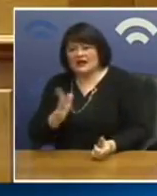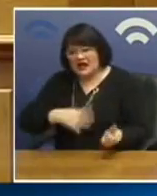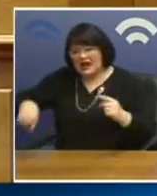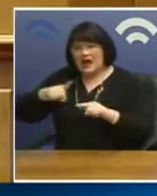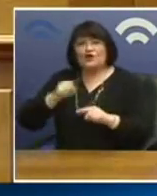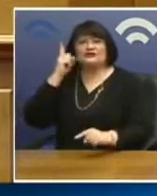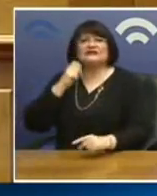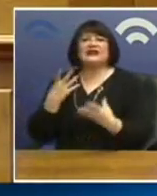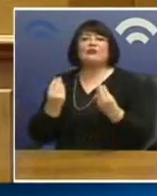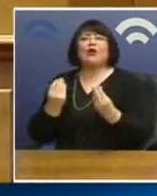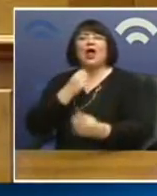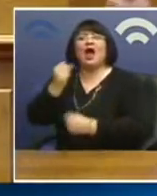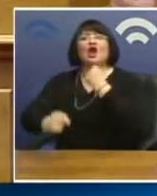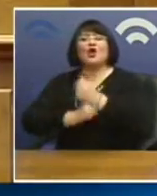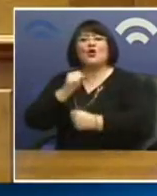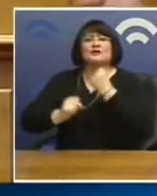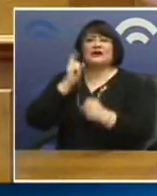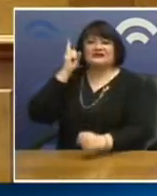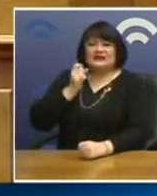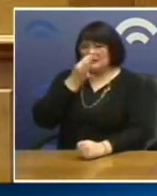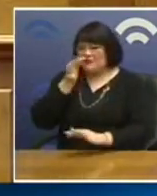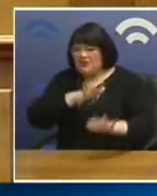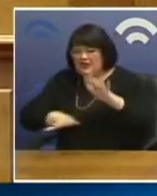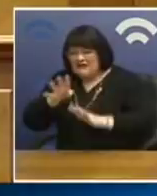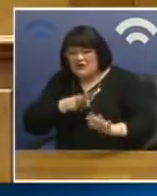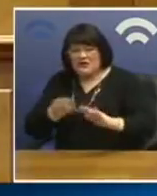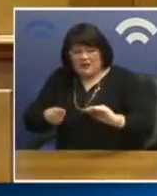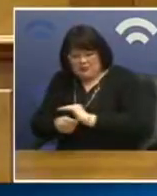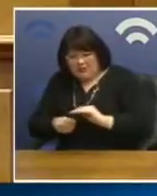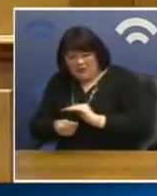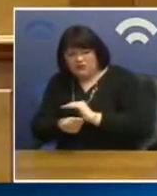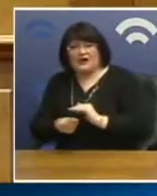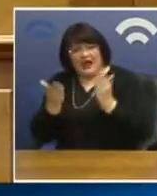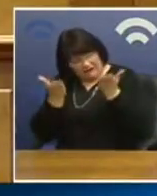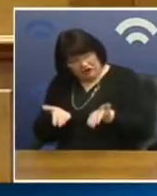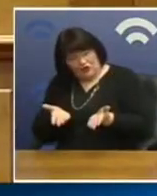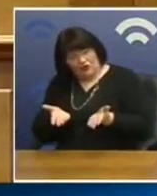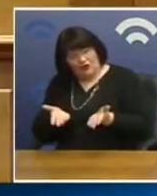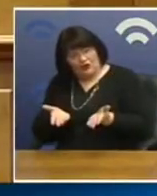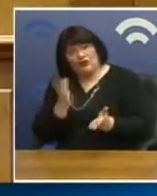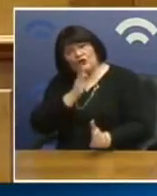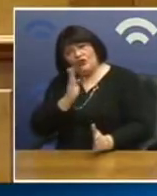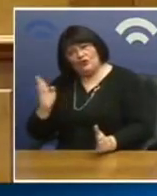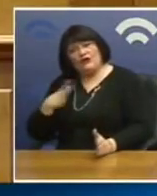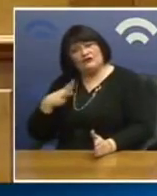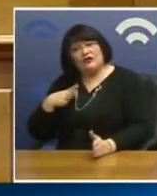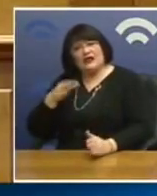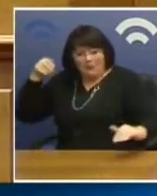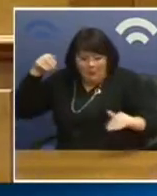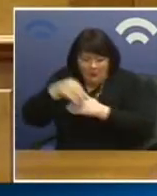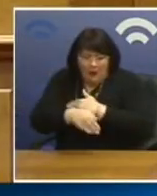για πάρα πολλά χρόνια. Την κανονικότητα της διαπλοκής, της διαφθοράς, αυτή την κανονικότητα που έριξε τη χώρα στα